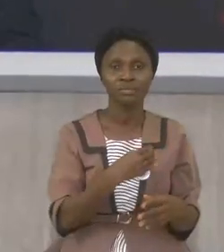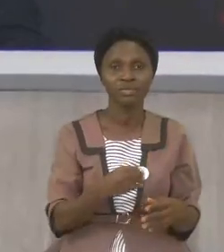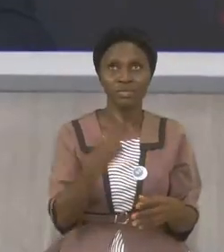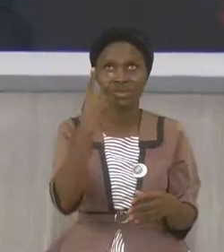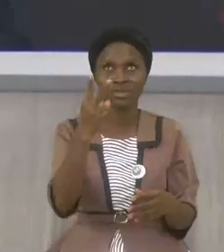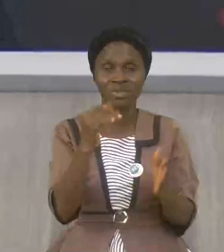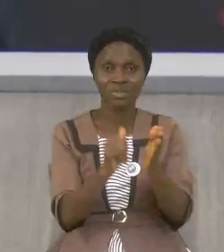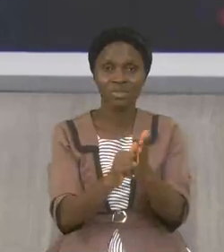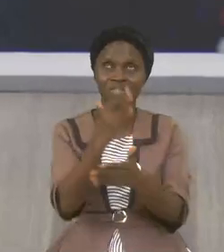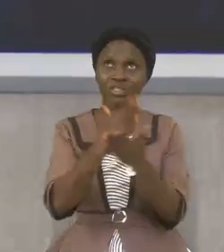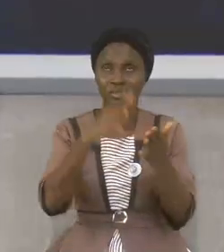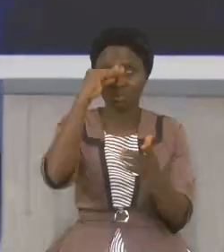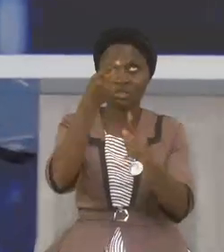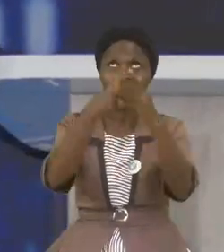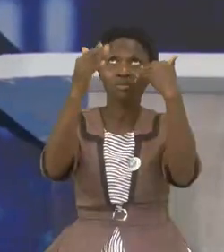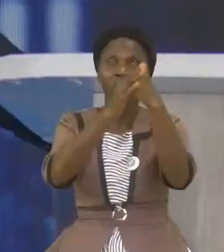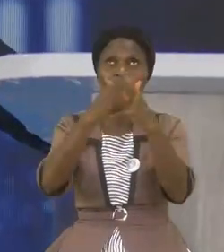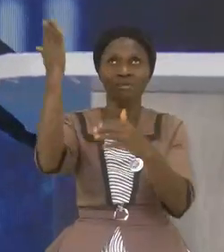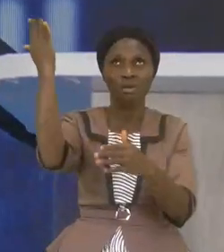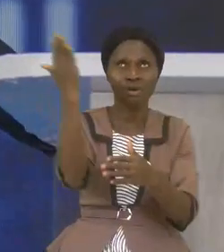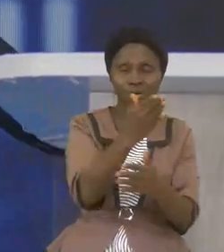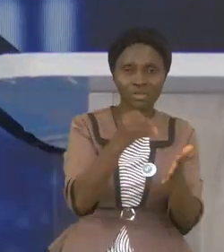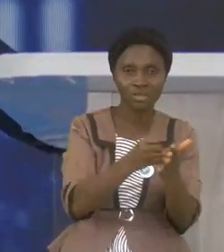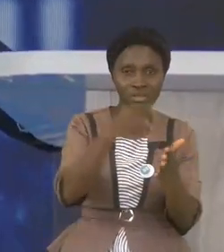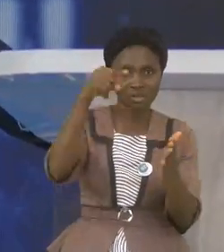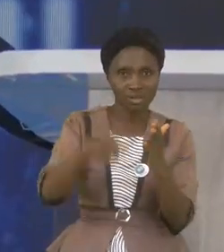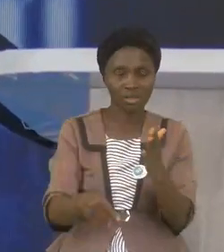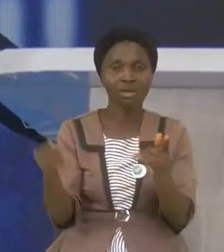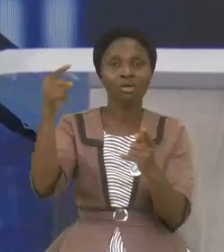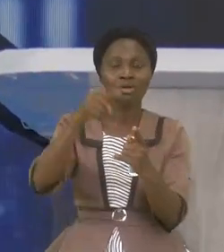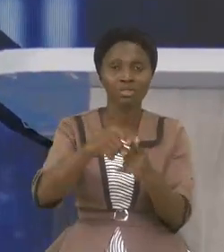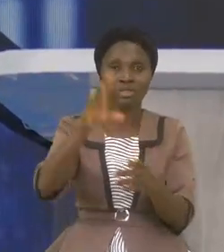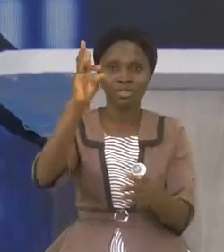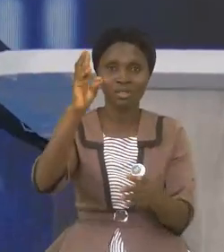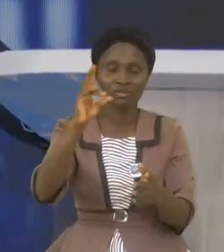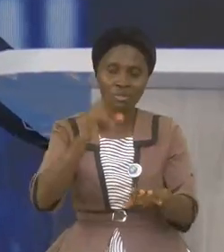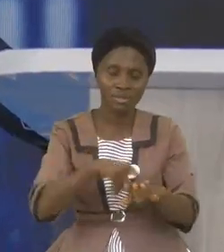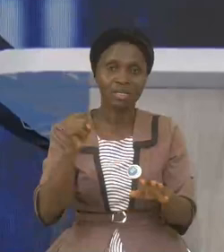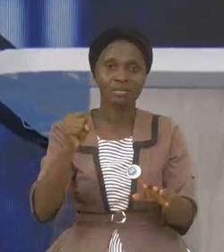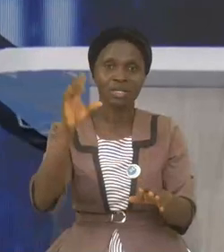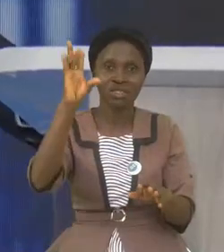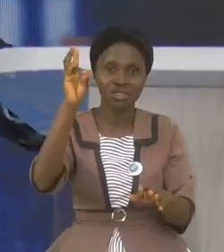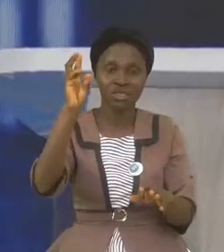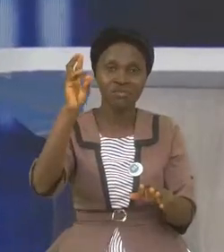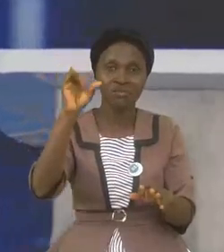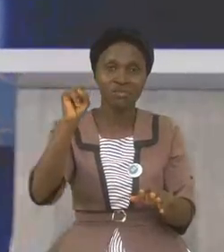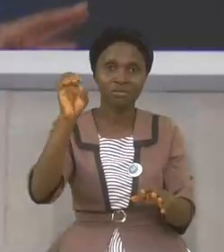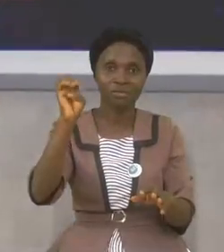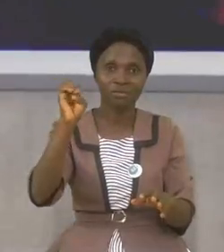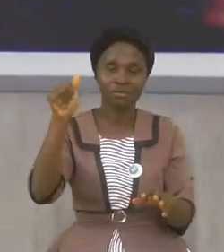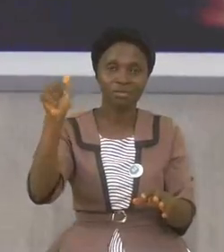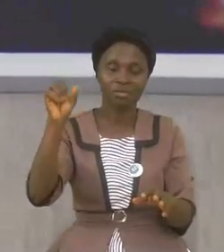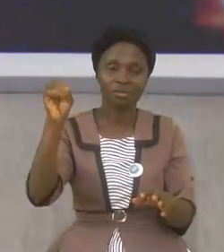la voix était sortie. La voix déclarée du ciel que abattez-le jusqu'à